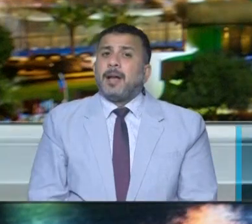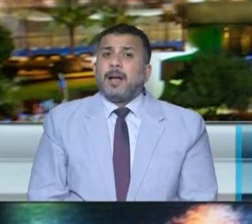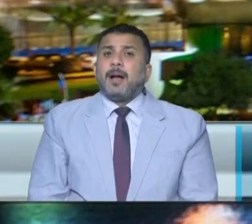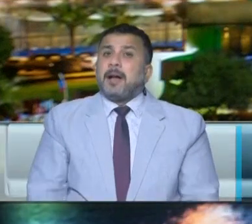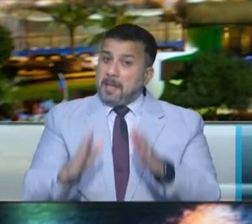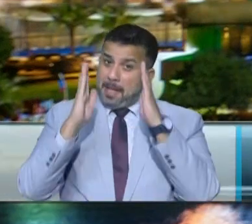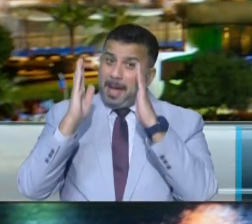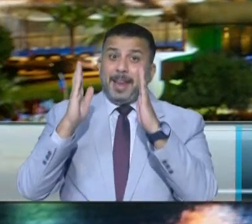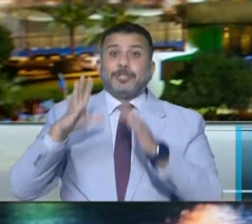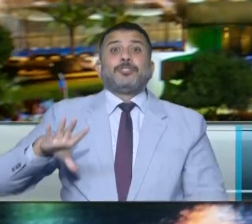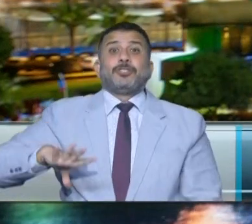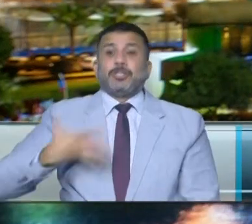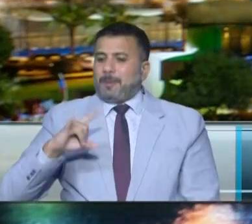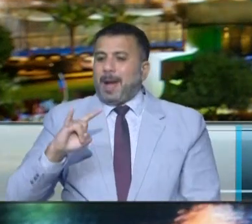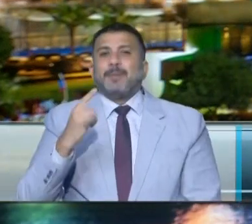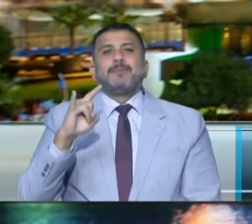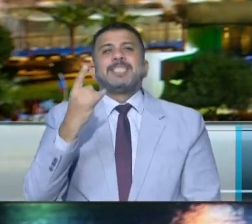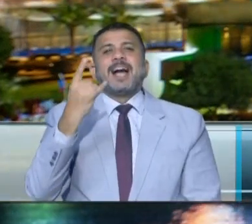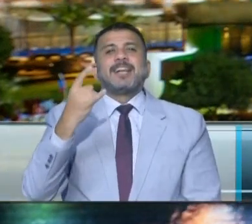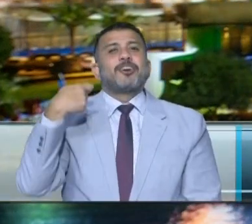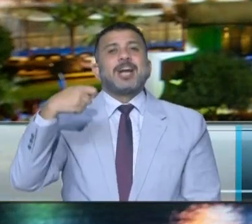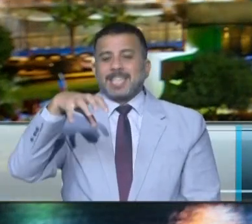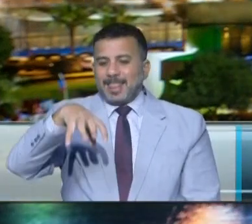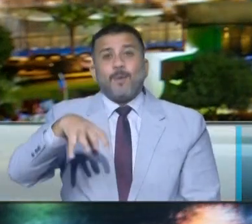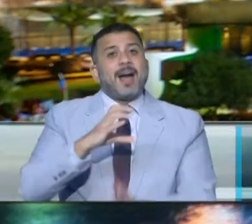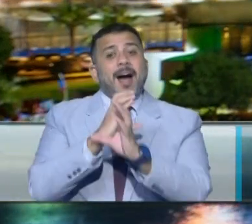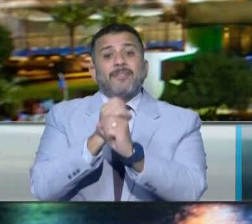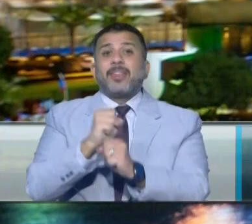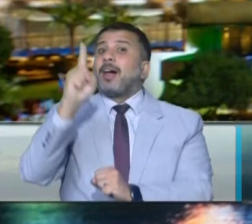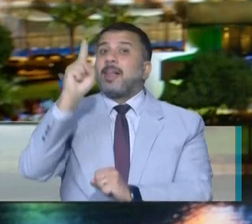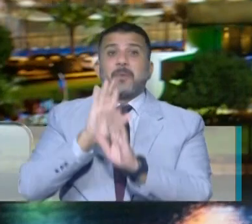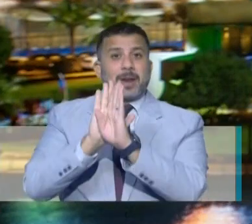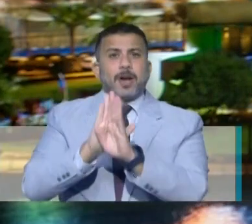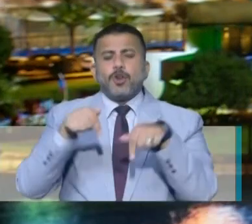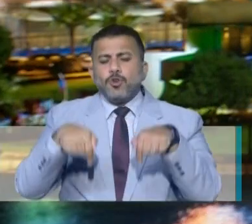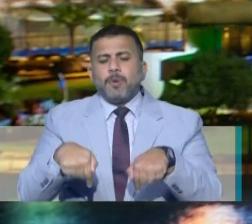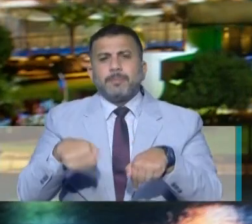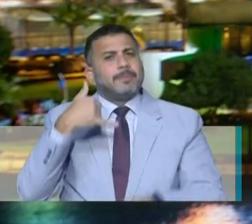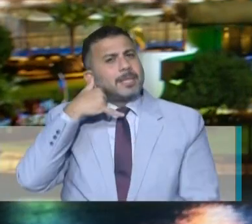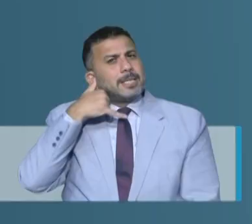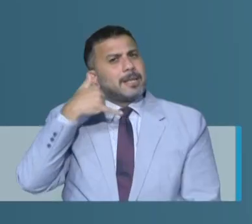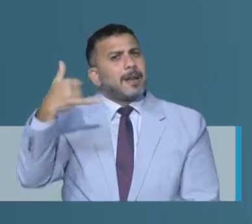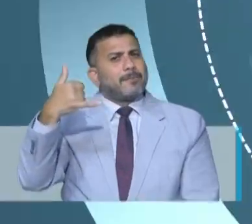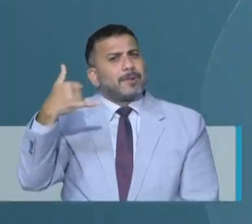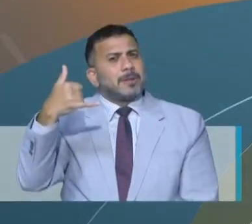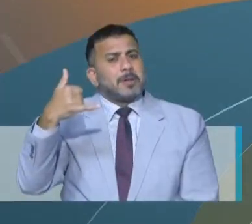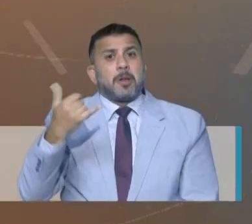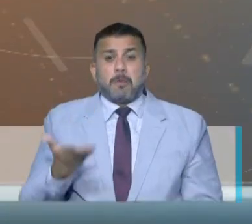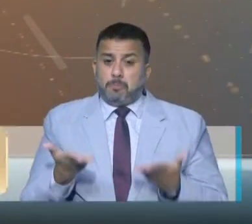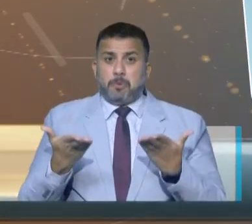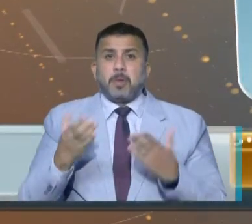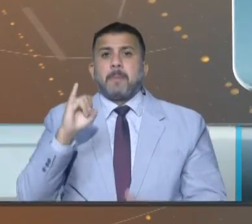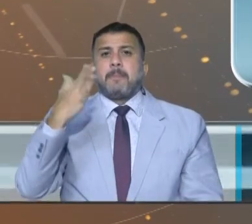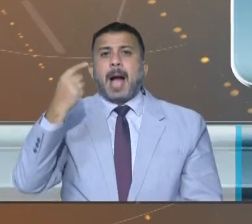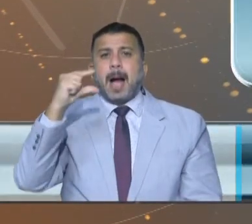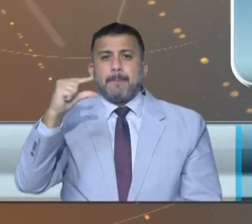هنا صاحب السمو الشيخ محمد بن زايد ال نهيان رئيس الدوله حفظه الله ورعاه اليوم خلال اتصال هاتفي معالي